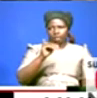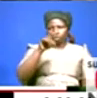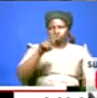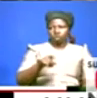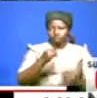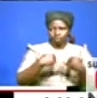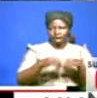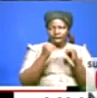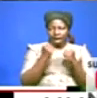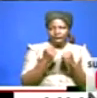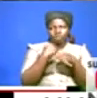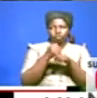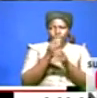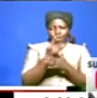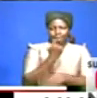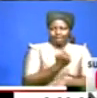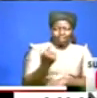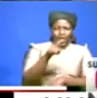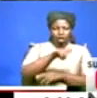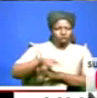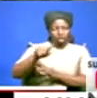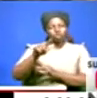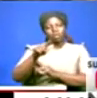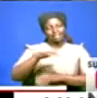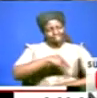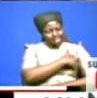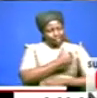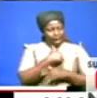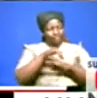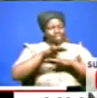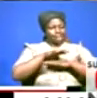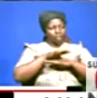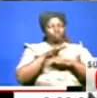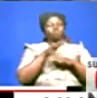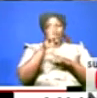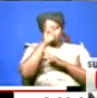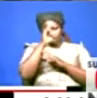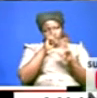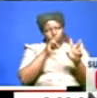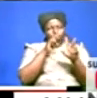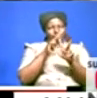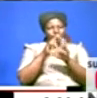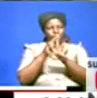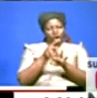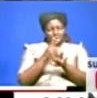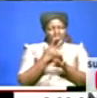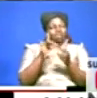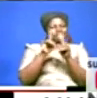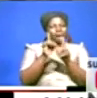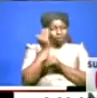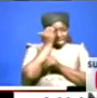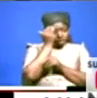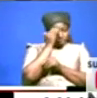kuwezekana, ndio every location chief awe na askari wa kutosha, kama wawili, watatu ama waine. Na pia kwa sababu tunajua